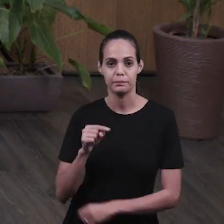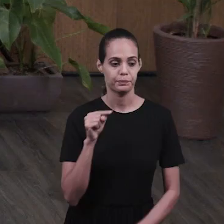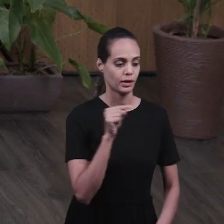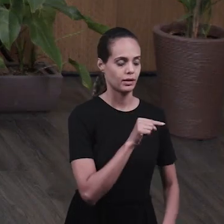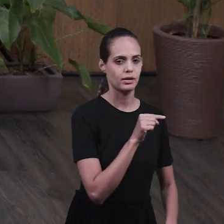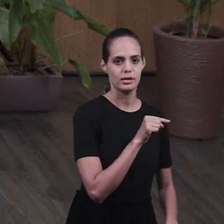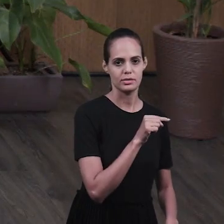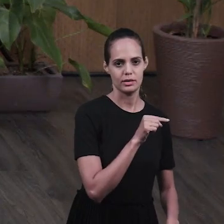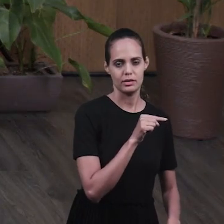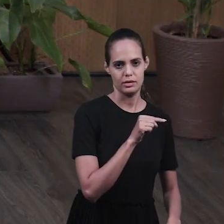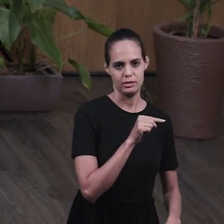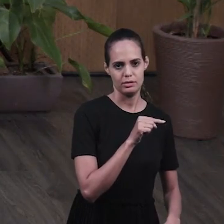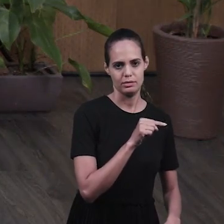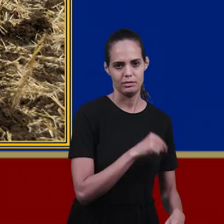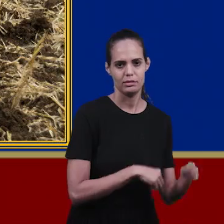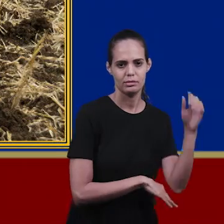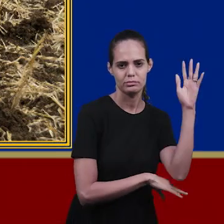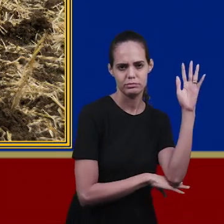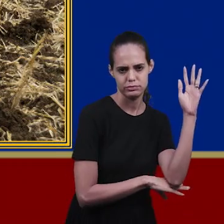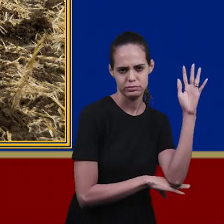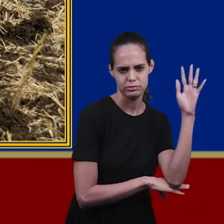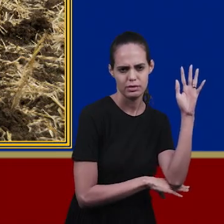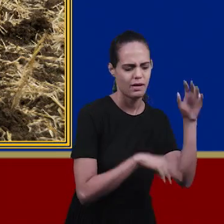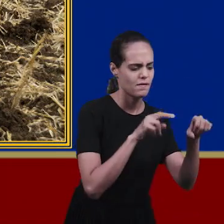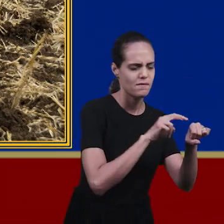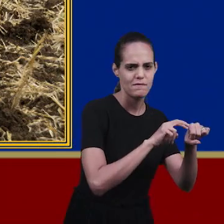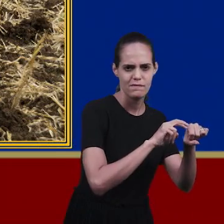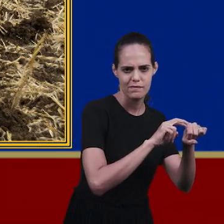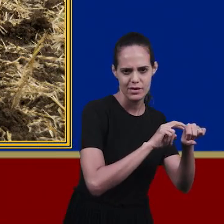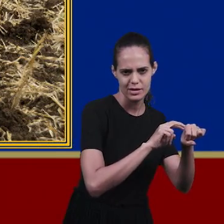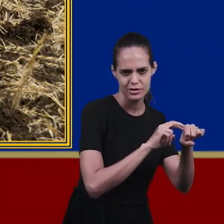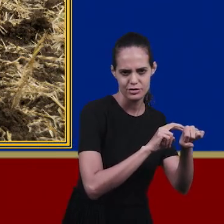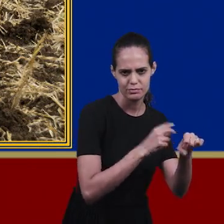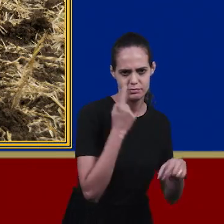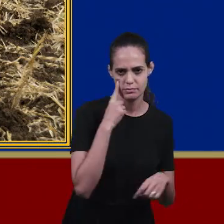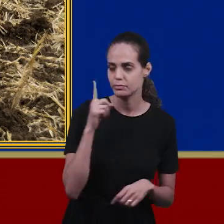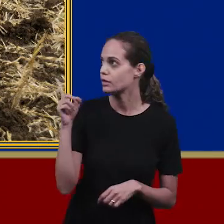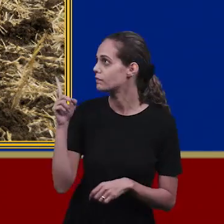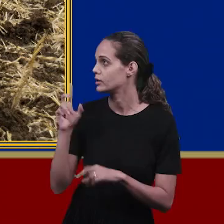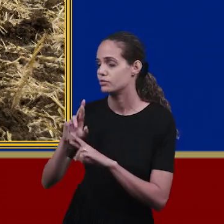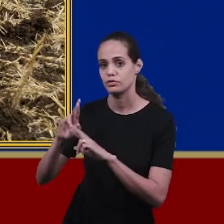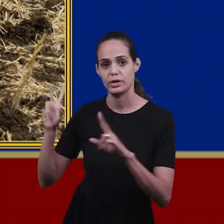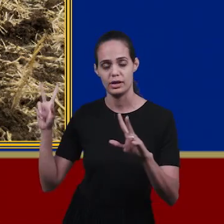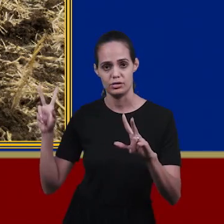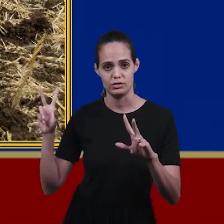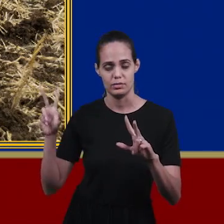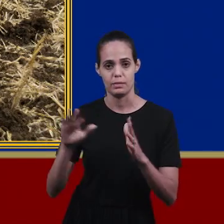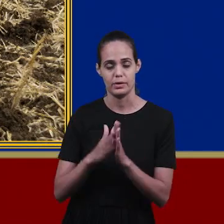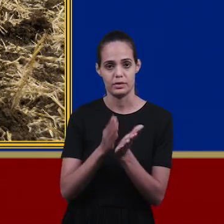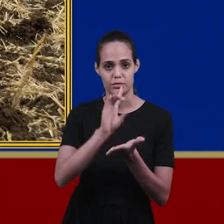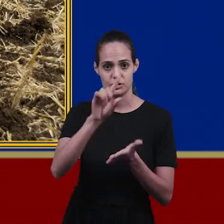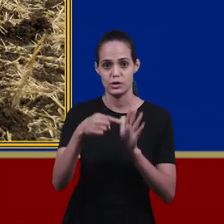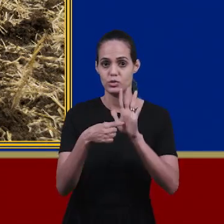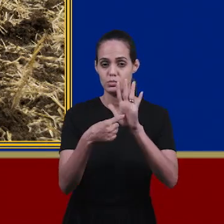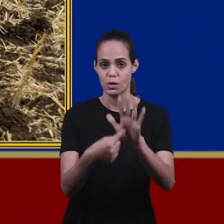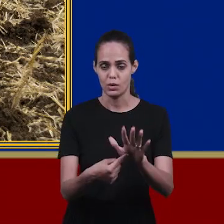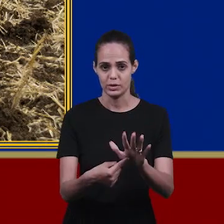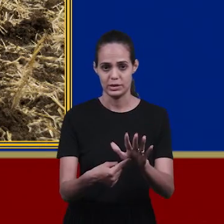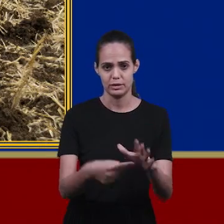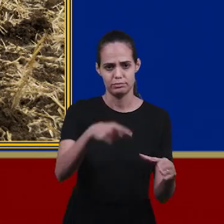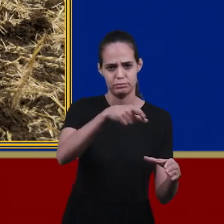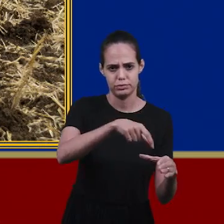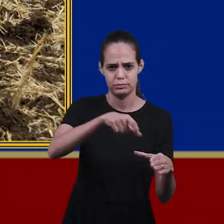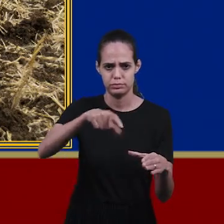jaune, et l'ivraie qui est ici en vert. Et la parole dit qu'ils